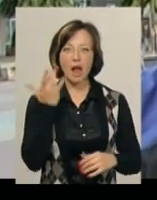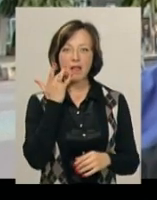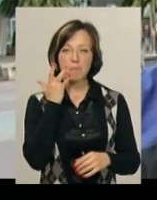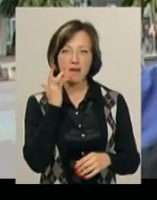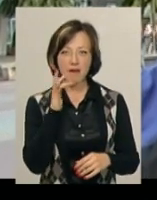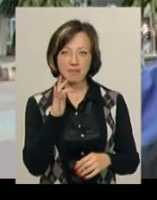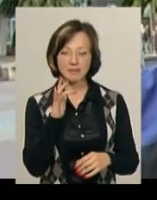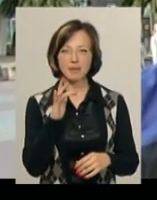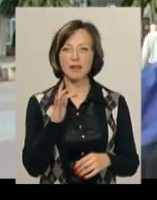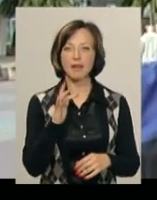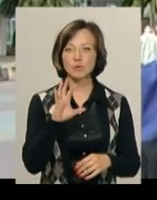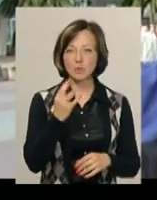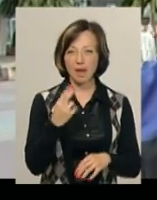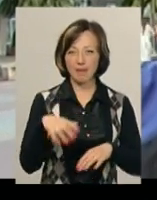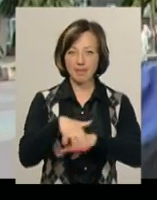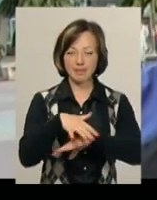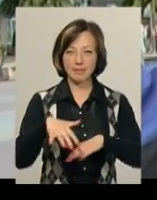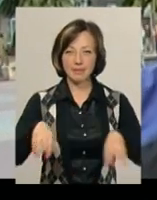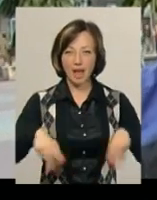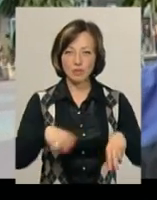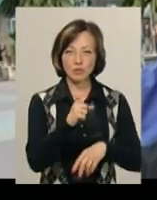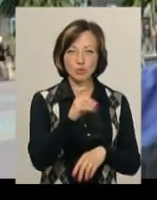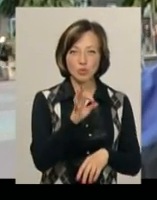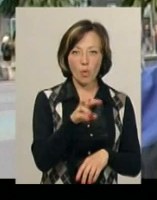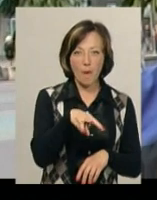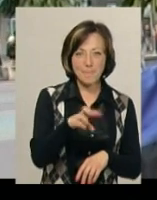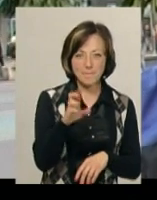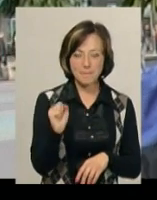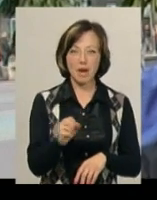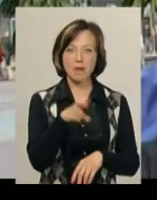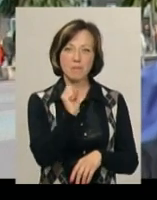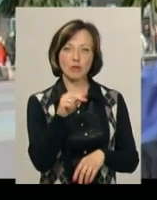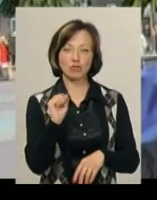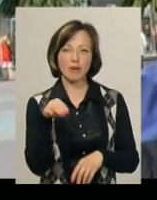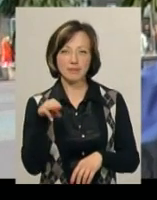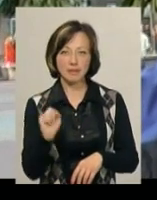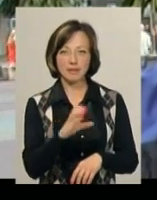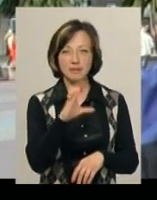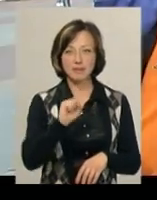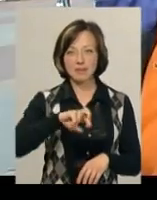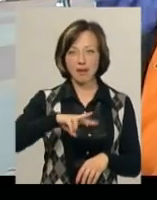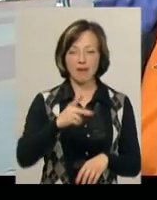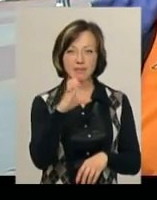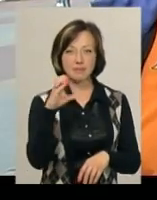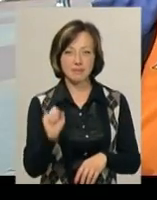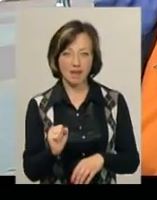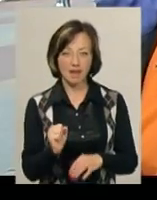латиноамериканських соціальних танців. Це і кізомба, бачата, сальса, бугі-вугі.